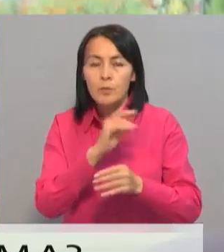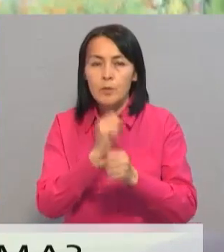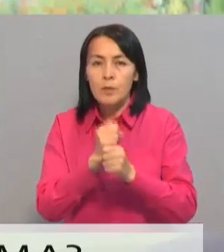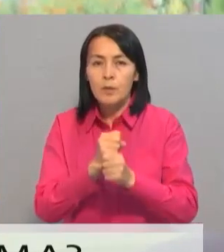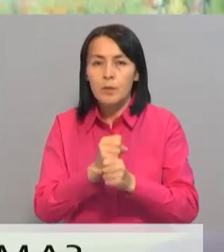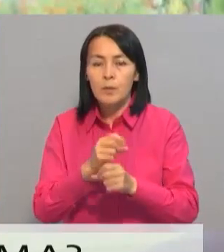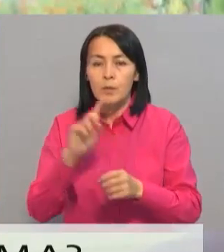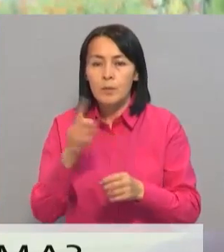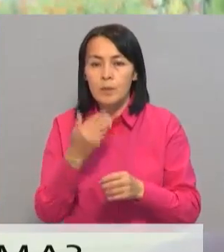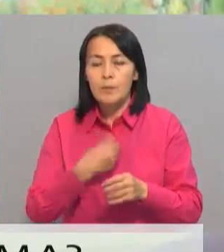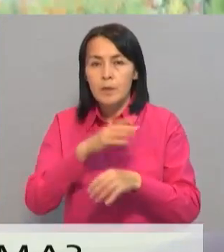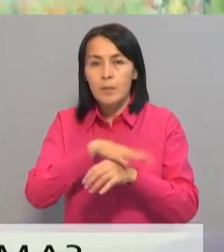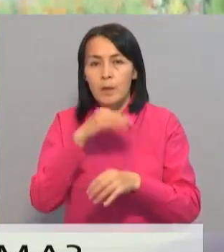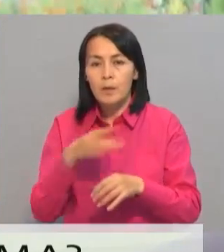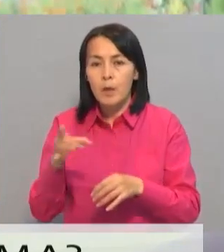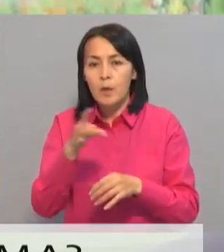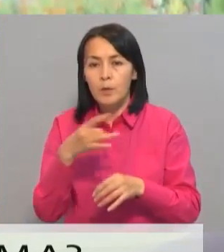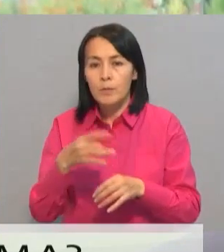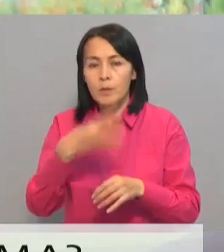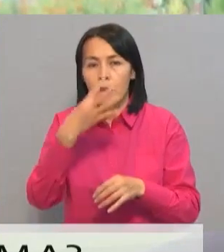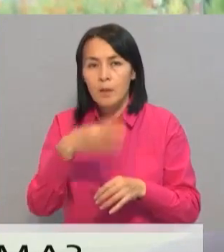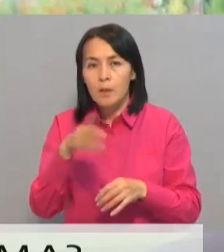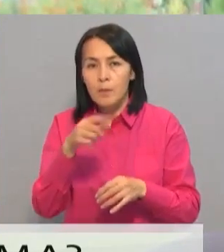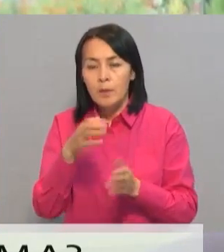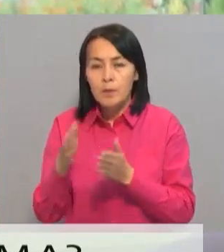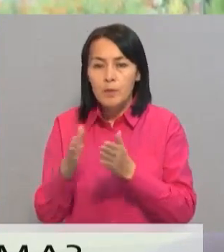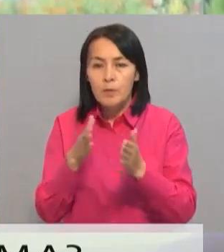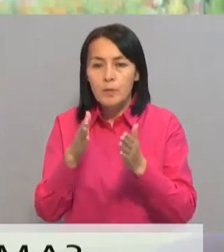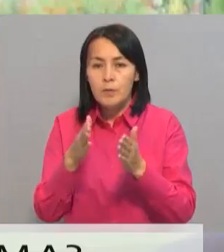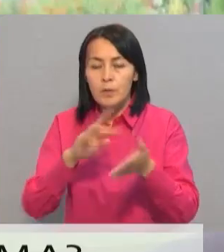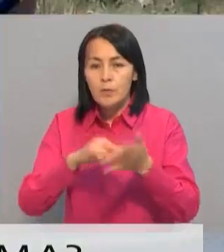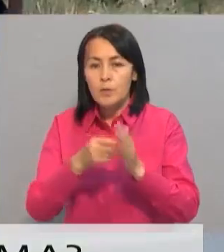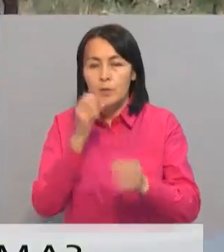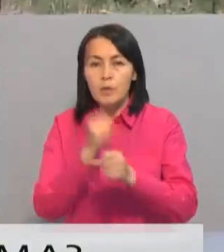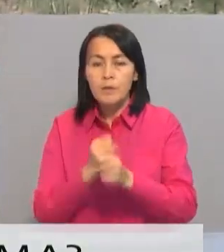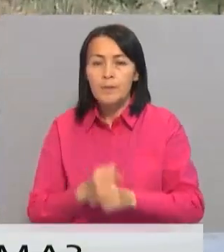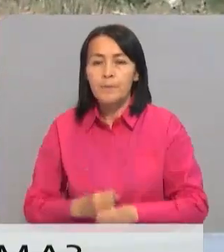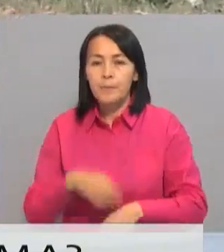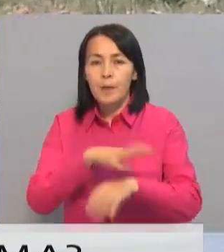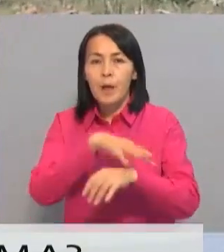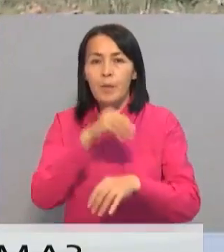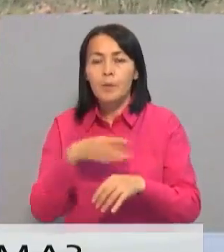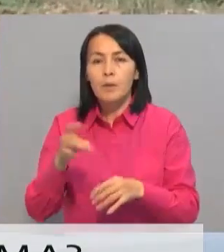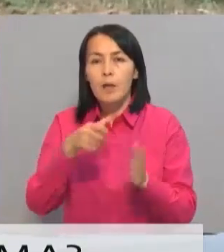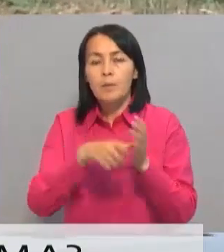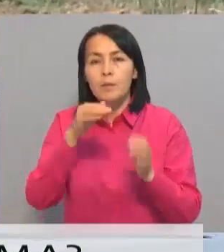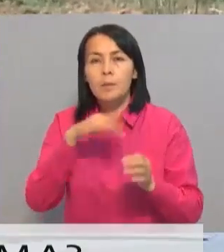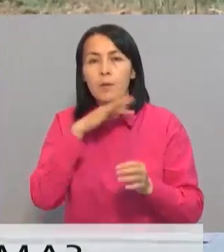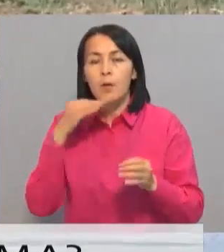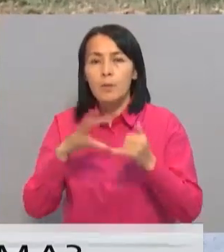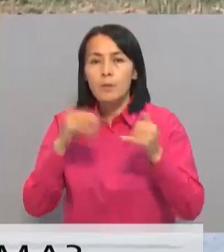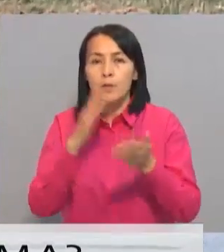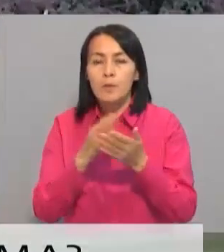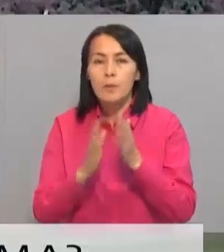жатыр. Онун бирде осы биздин Мактарал ауданыбызда 40 миллиардка пуйт жобасы, ИДЖ жобасы жүргүзүлүп жатыр. Мақтарал ауданында 60 мыңнан астам жер